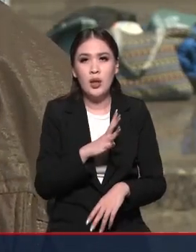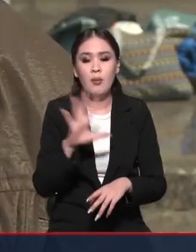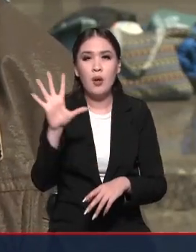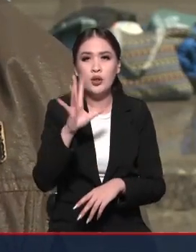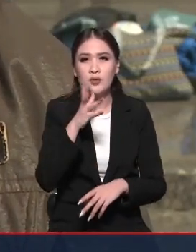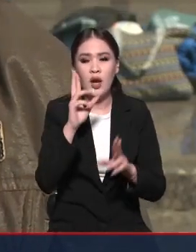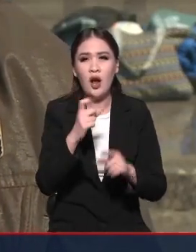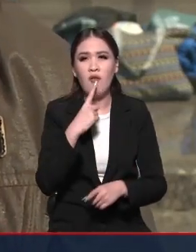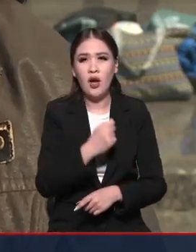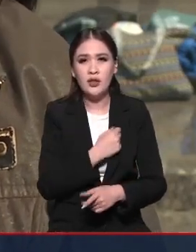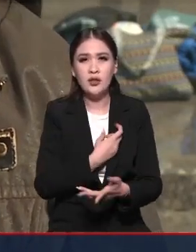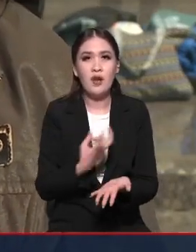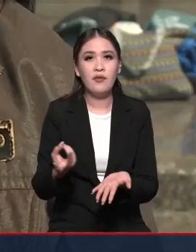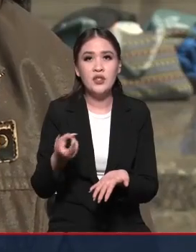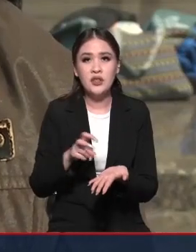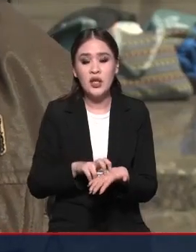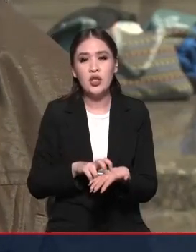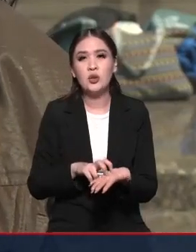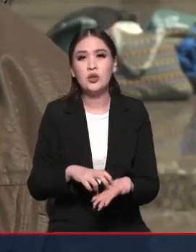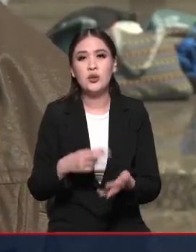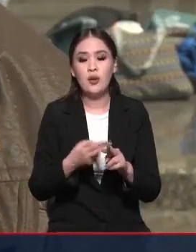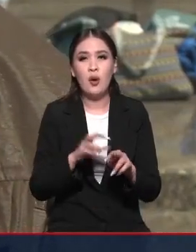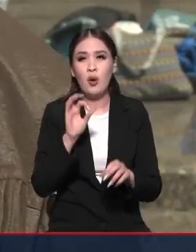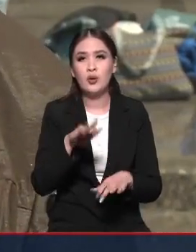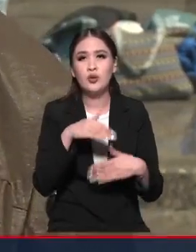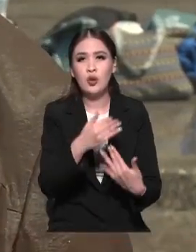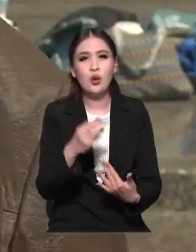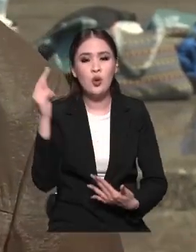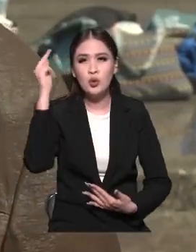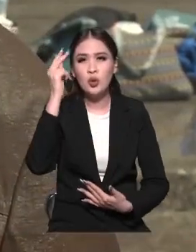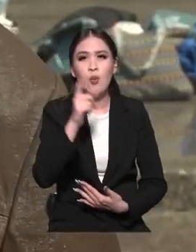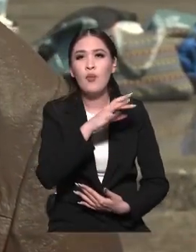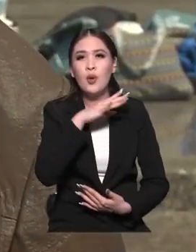как военный, например, мы тоже. От него много надо учиться, например.